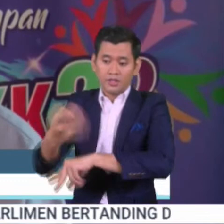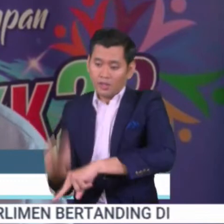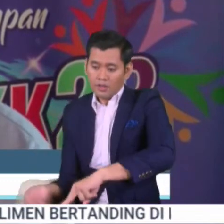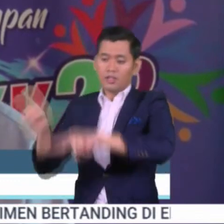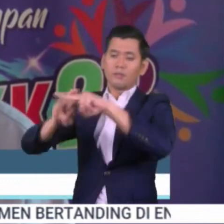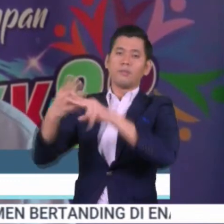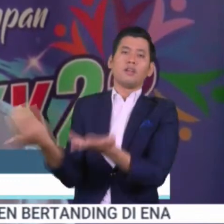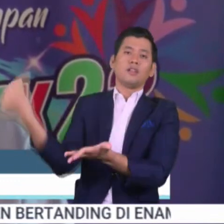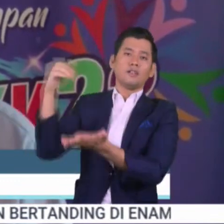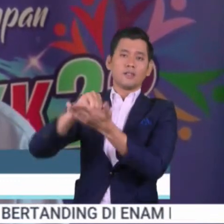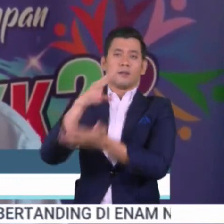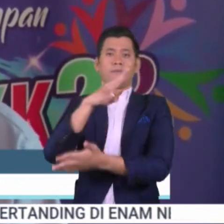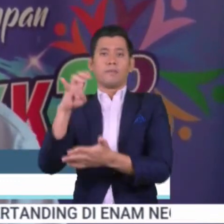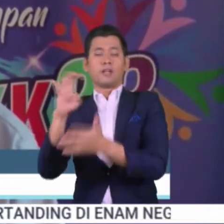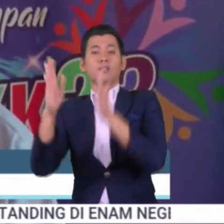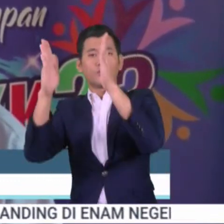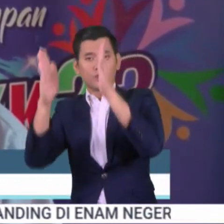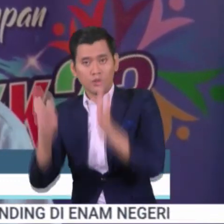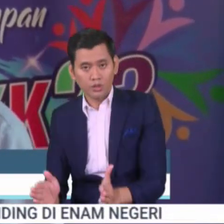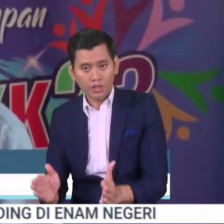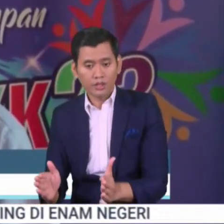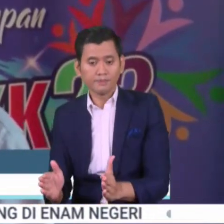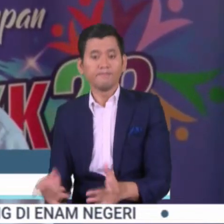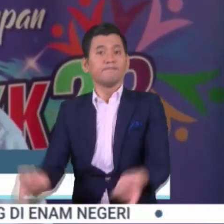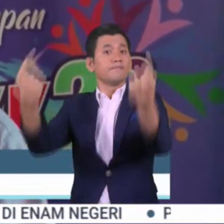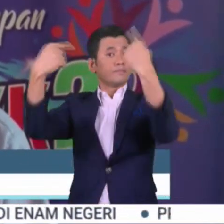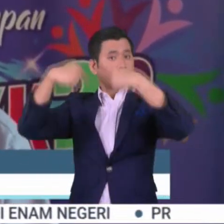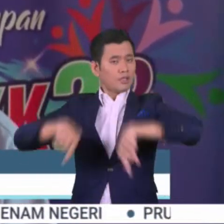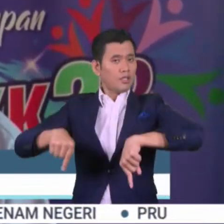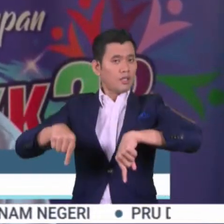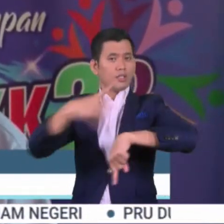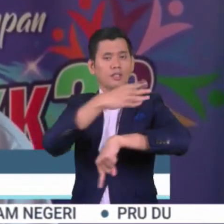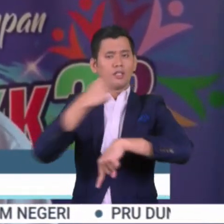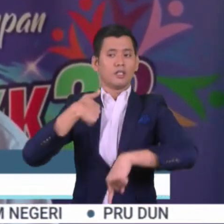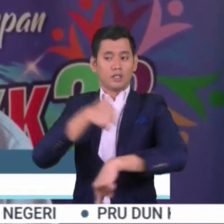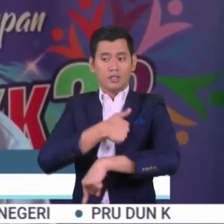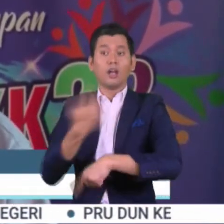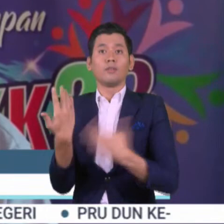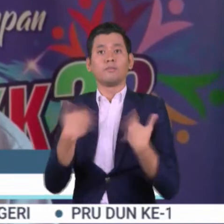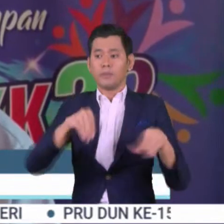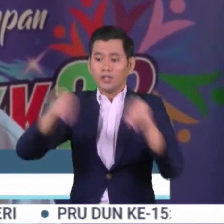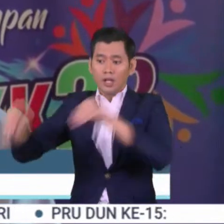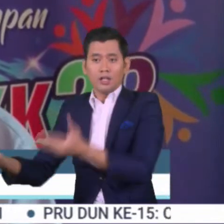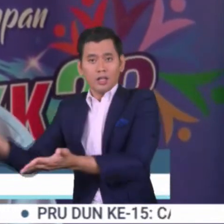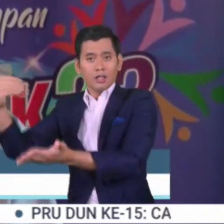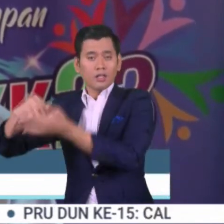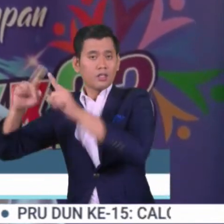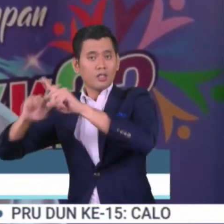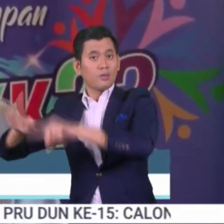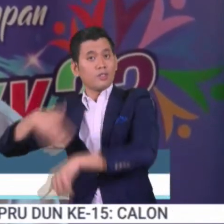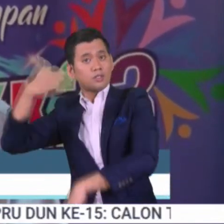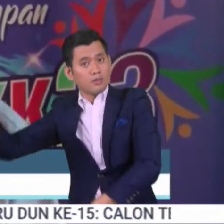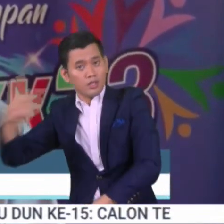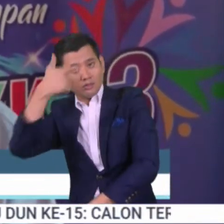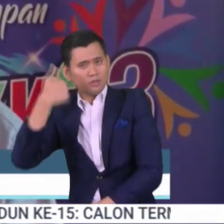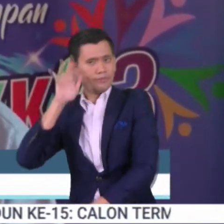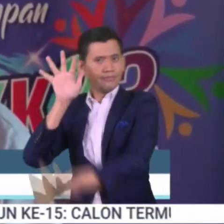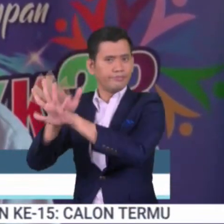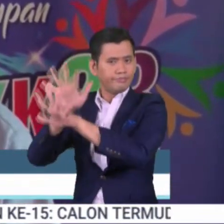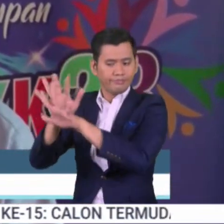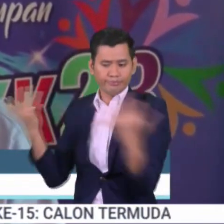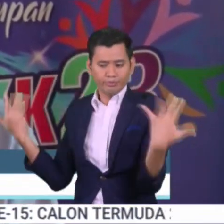400 orang yang melibatkan apa ni, terpaksa extend ke Dewan sebelah lagi kerana mendapat sambutan mereka